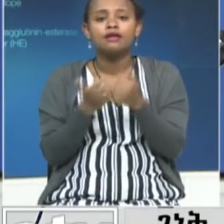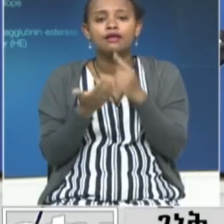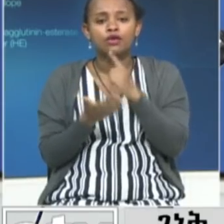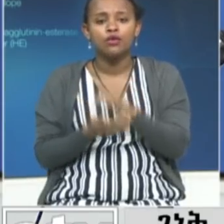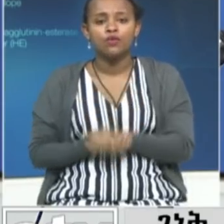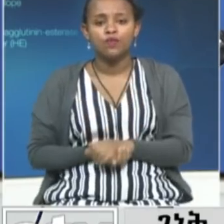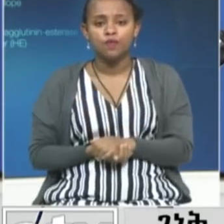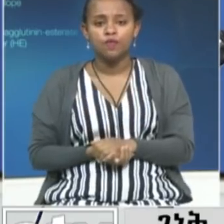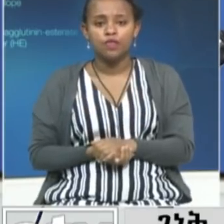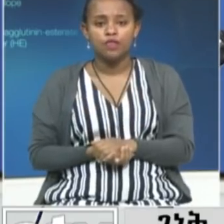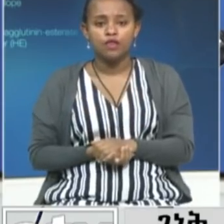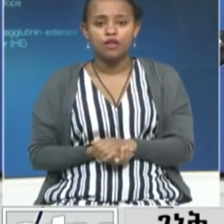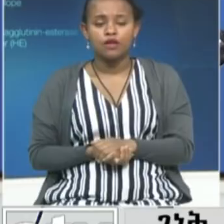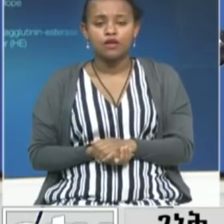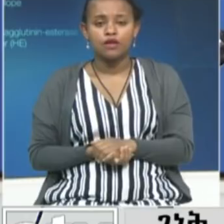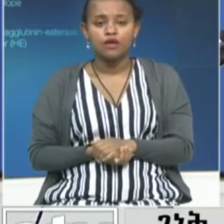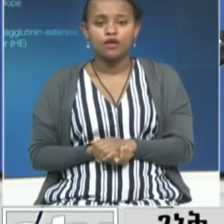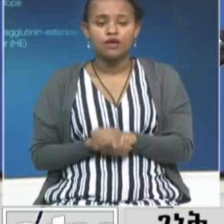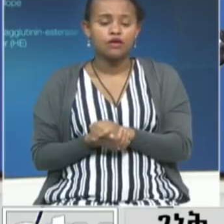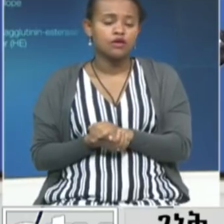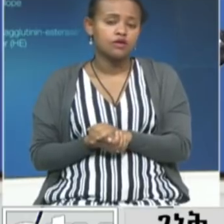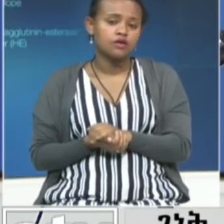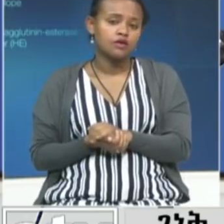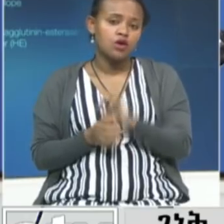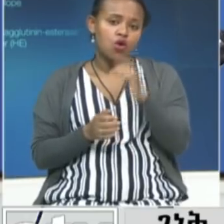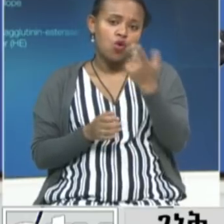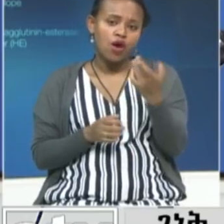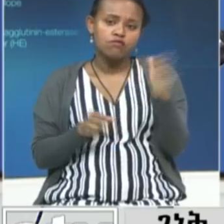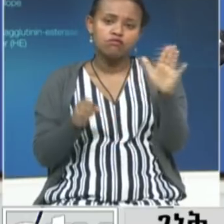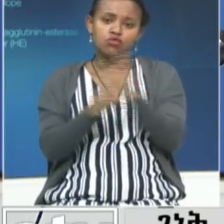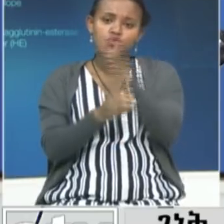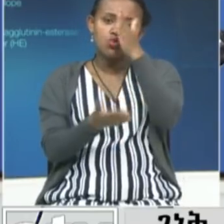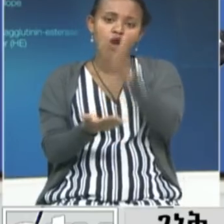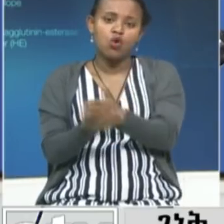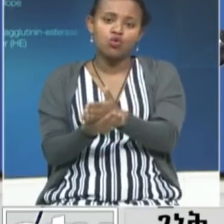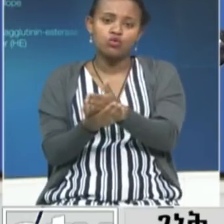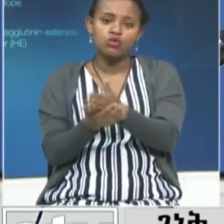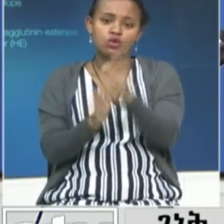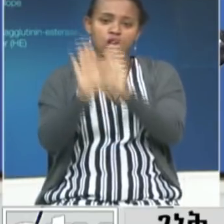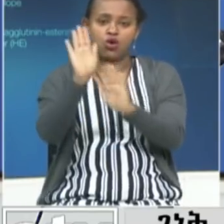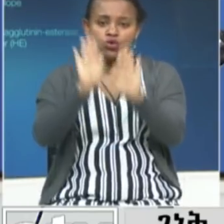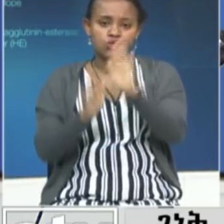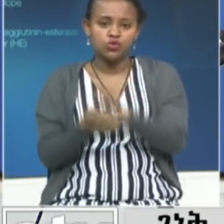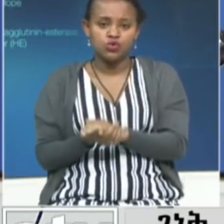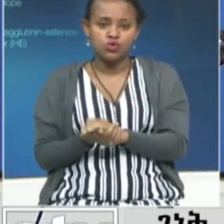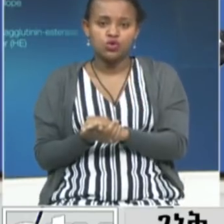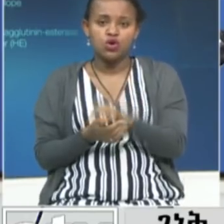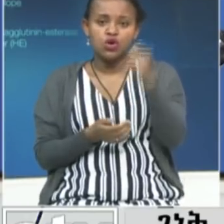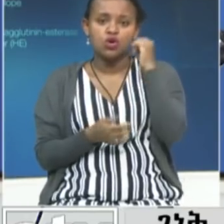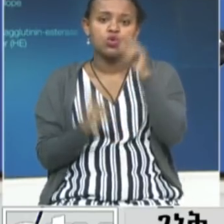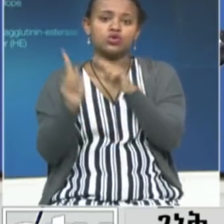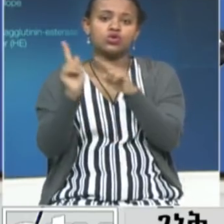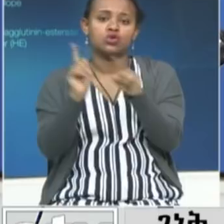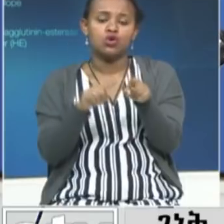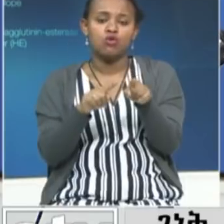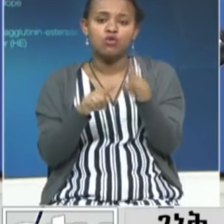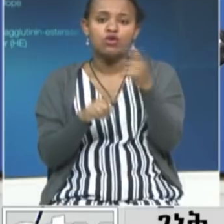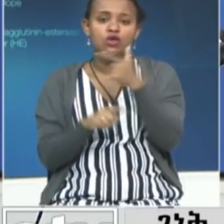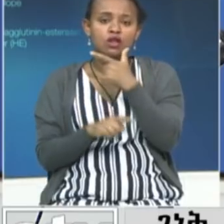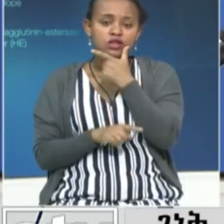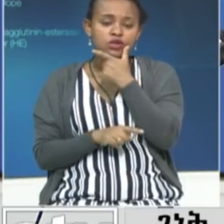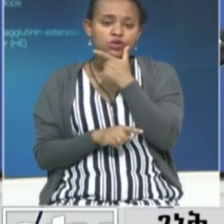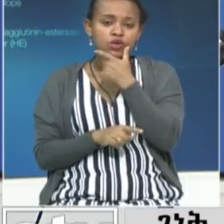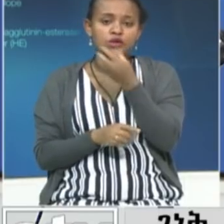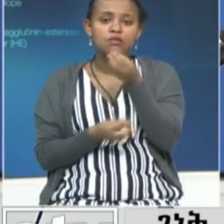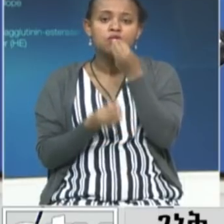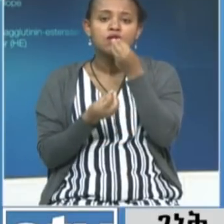ወይ? የማፌ ስራ ነው ወይ የሚሰራው ወይም ሙሉ የአውቶቡስ አገልግሎት ይገል? ሌላ ደግሞ የታዘብኩት ምንድን ነው፣